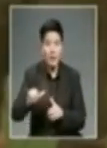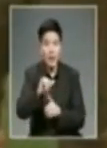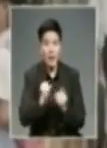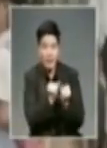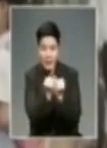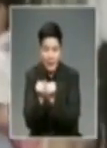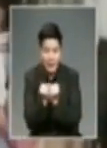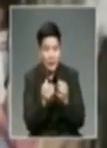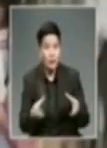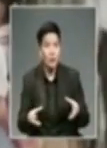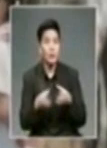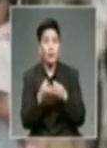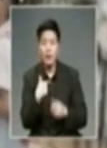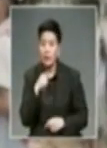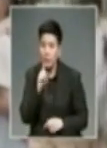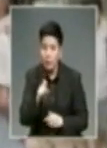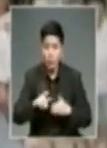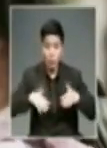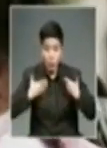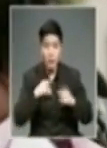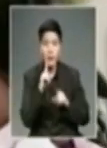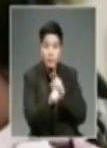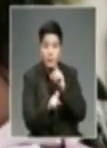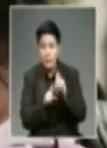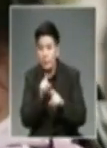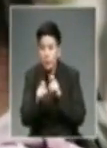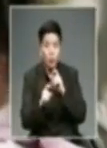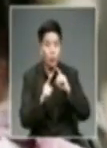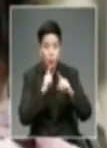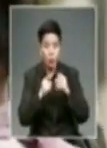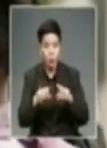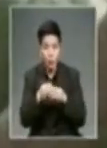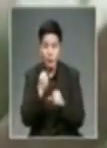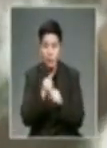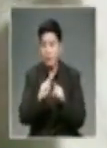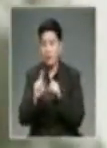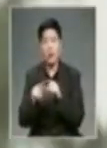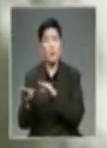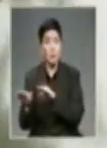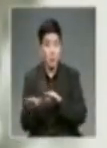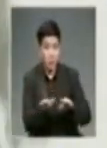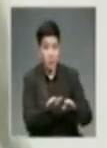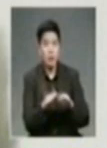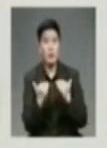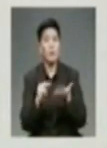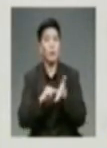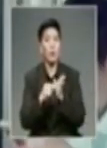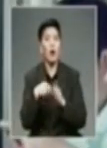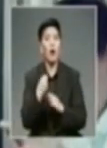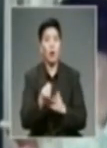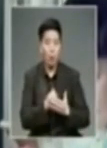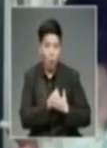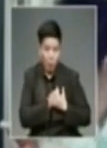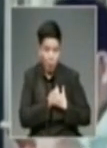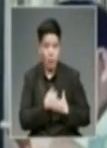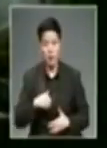ล้ชิดกันถ่ายถามสารทุกข์สุขดิบกันบ้างมีกิจกรรมร่วมกันบ้างเท่านี้ก็จะเป็นการสร้างความอบอุ่น